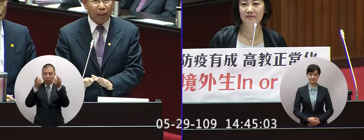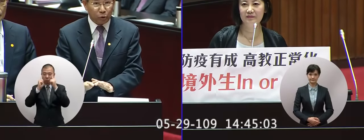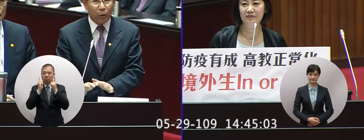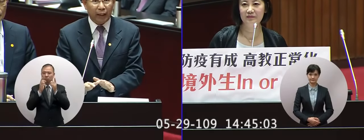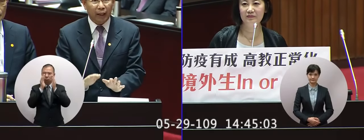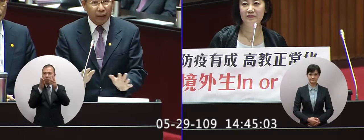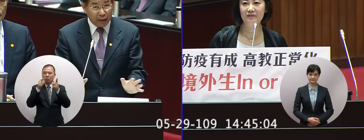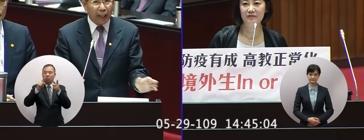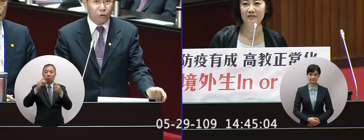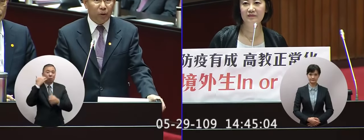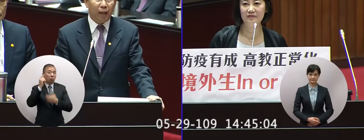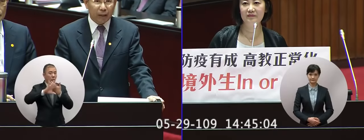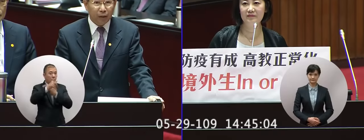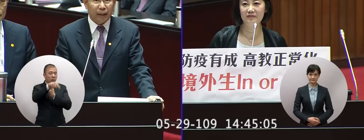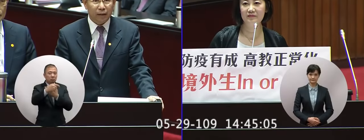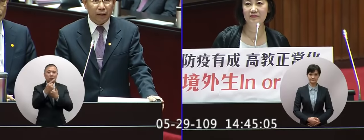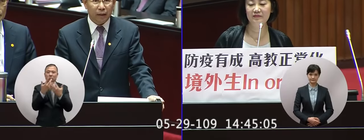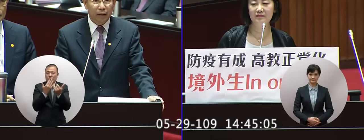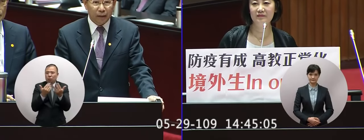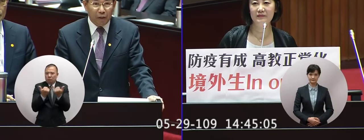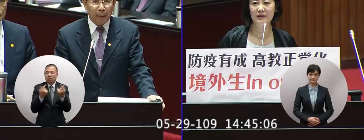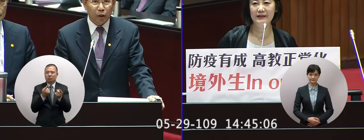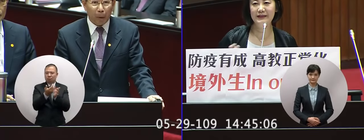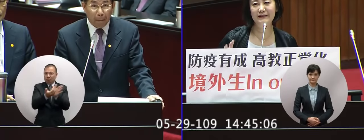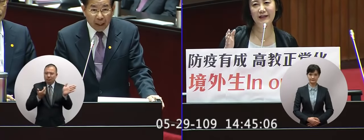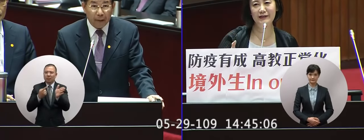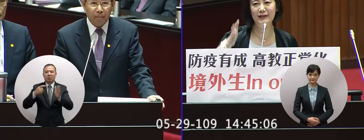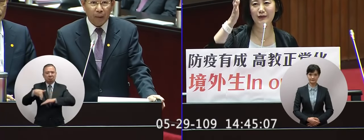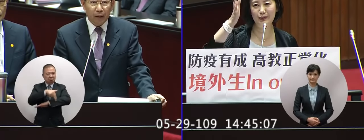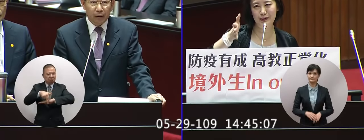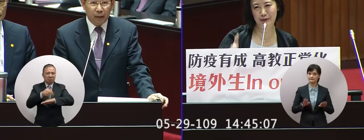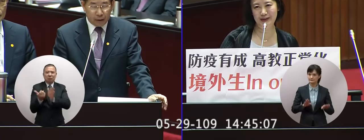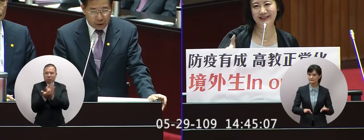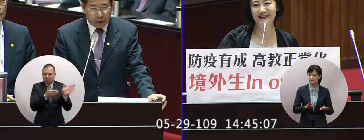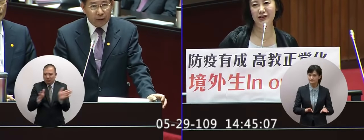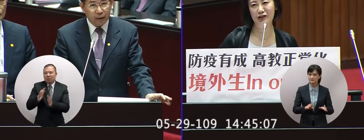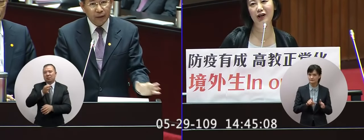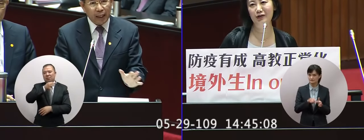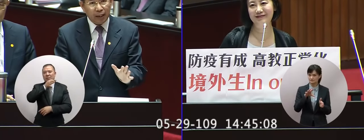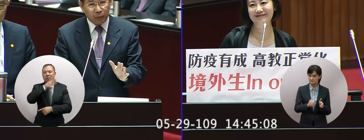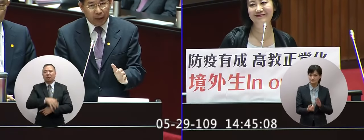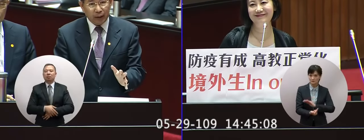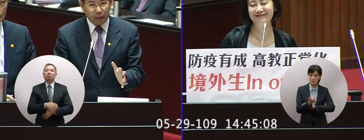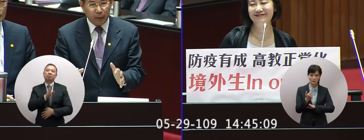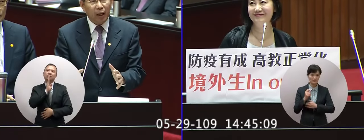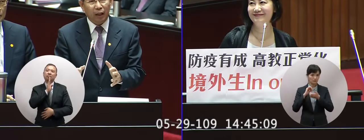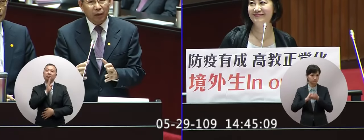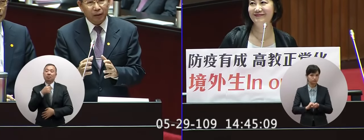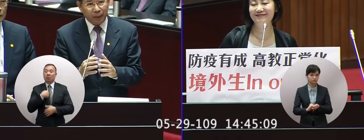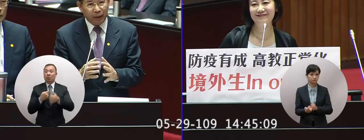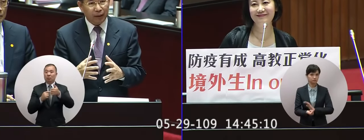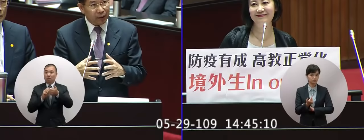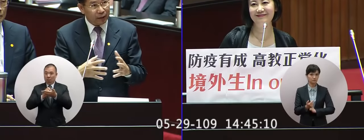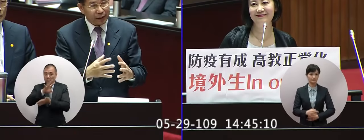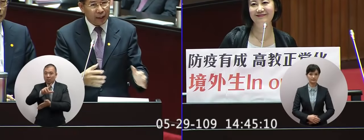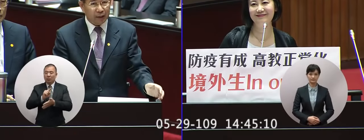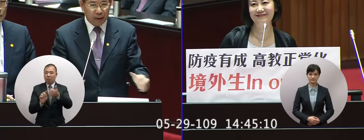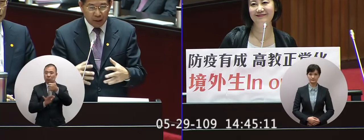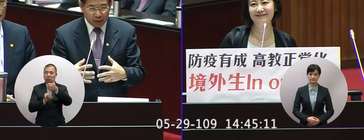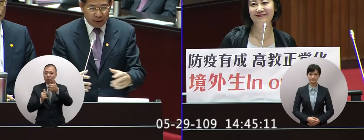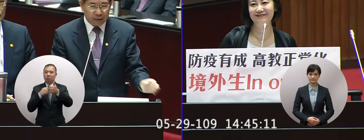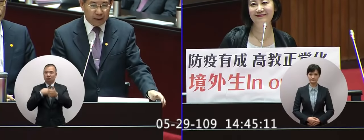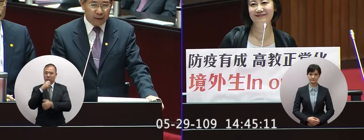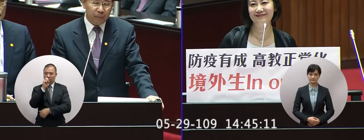情比较舒缓了、啊，应该要做好超前的这方面的准备。 现在是要做决策的时候。 那我也跟委员报告哈，因为